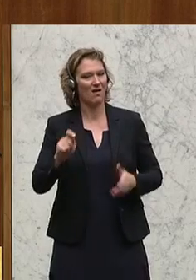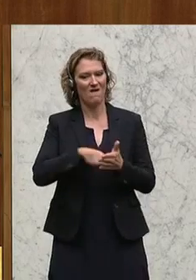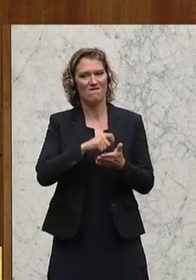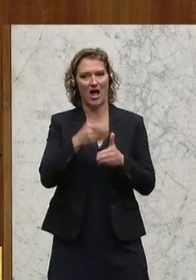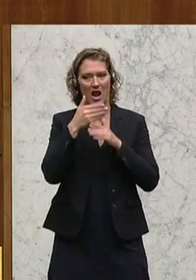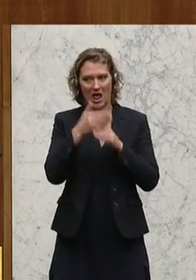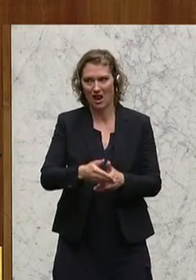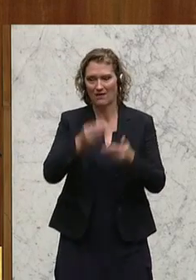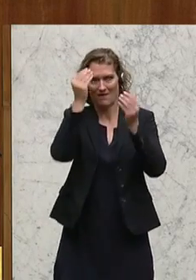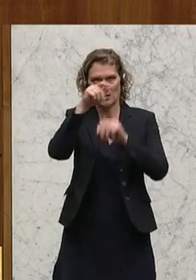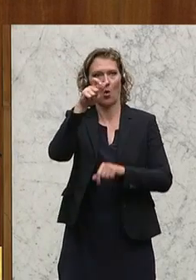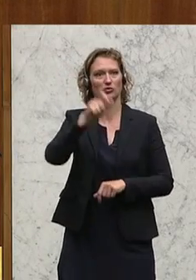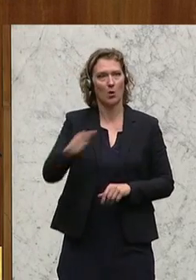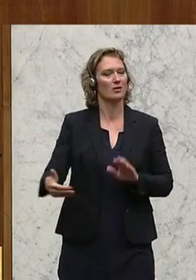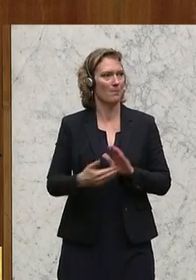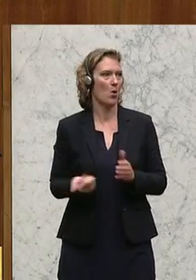und Vertrauensleute stellen.